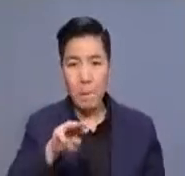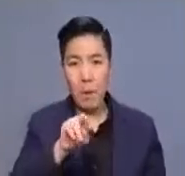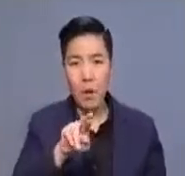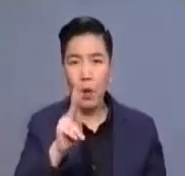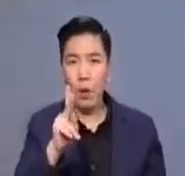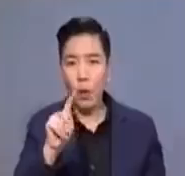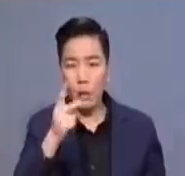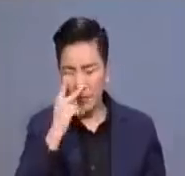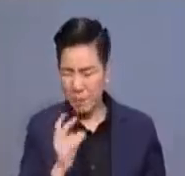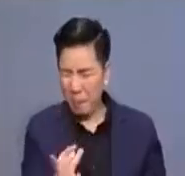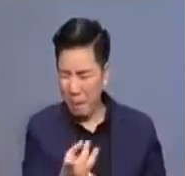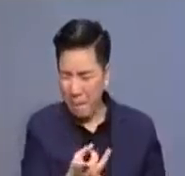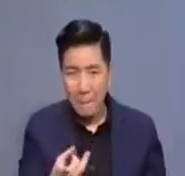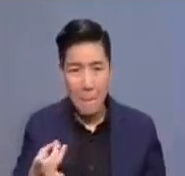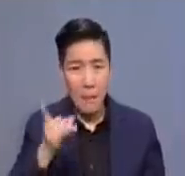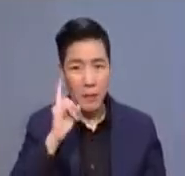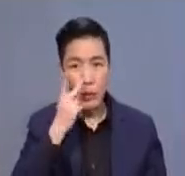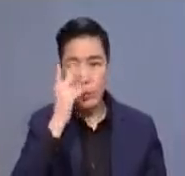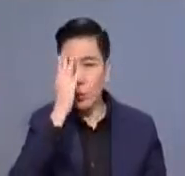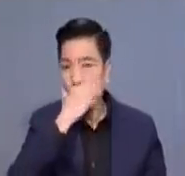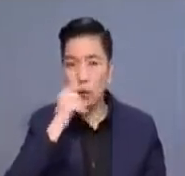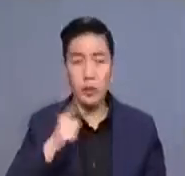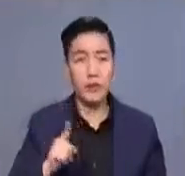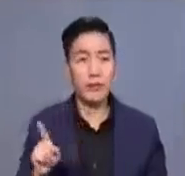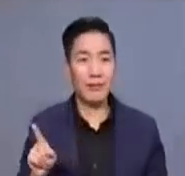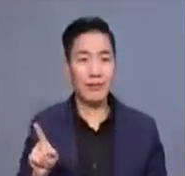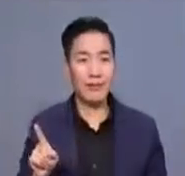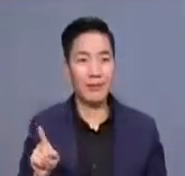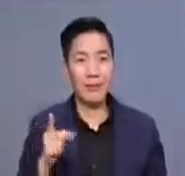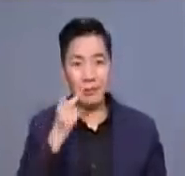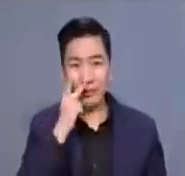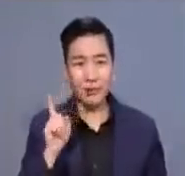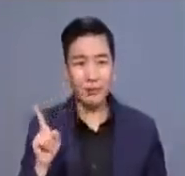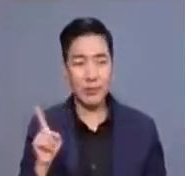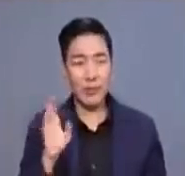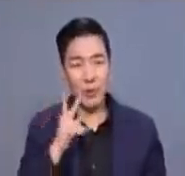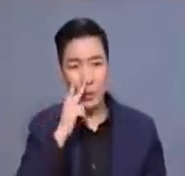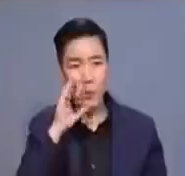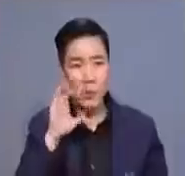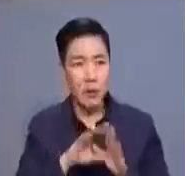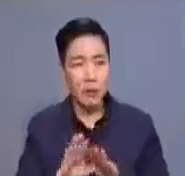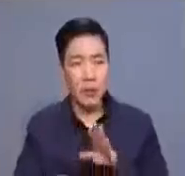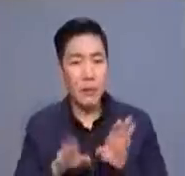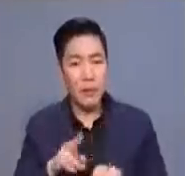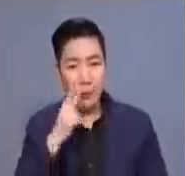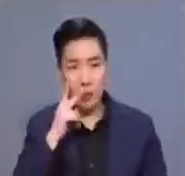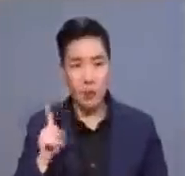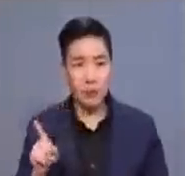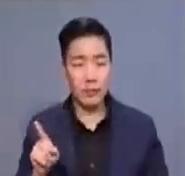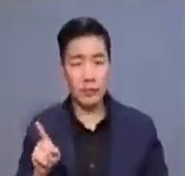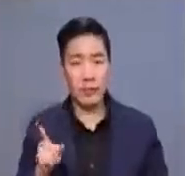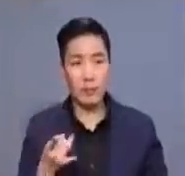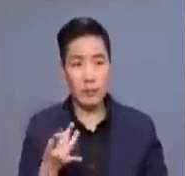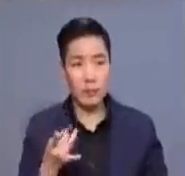ยน้ำมรกตจริงเนาะ ใช่สมชื่อเลย อุ้ยน่าลงไปเล่นน้ำจังเลยอ่ะนี่ผมยังไม่เคยไป แต่เขาทำทางเดินให้อย่างนี้นะ เดี๋ยวเดี๋ยวดู